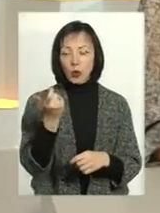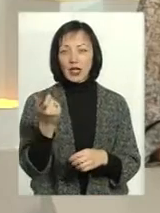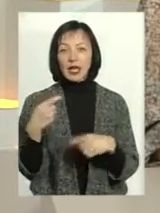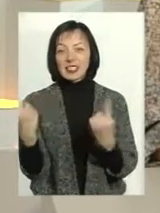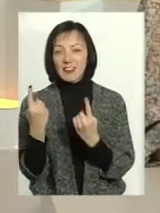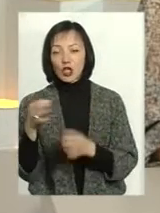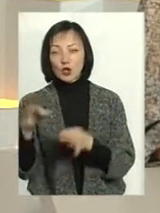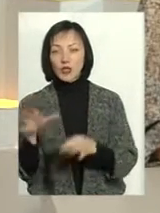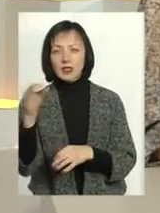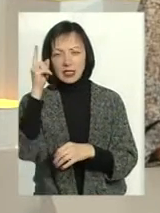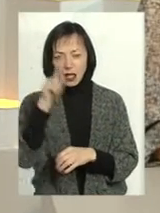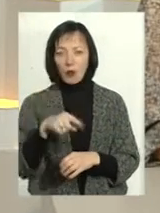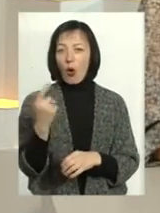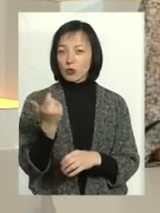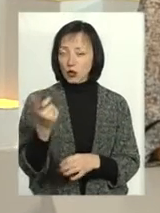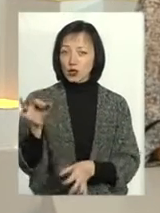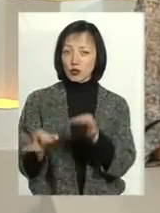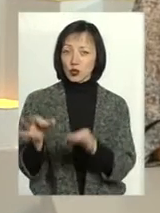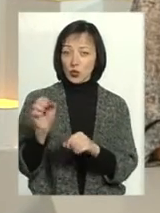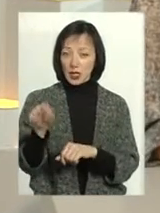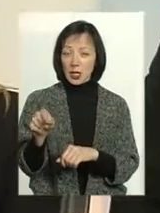цивільних судах, ми всі знаємо, що в господарському суді